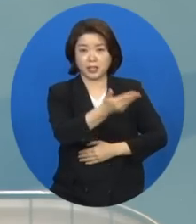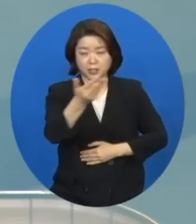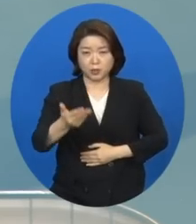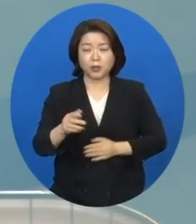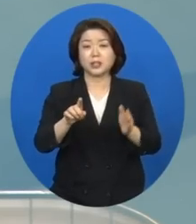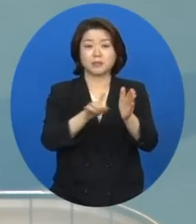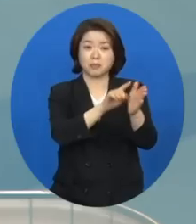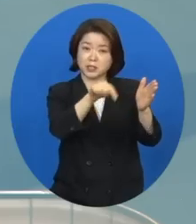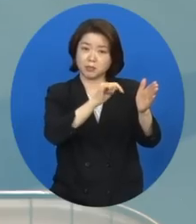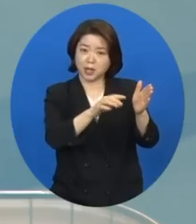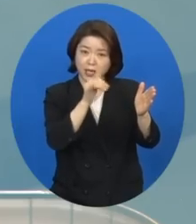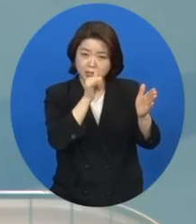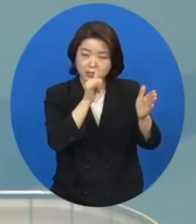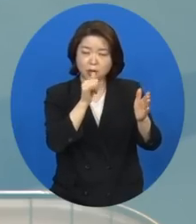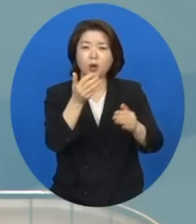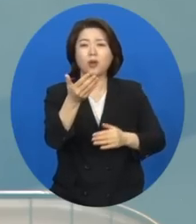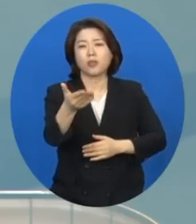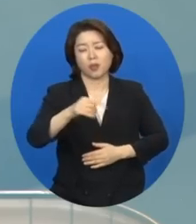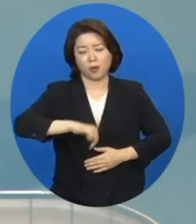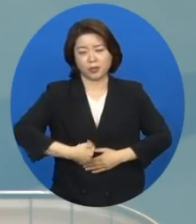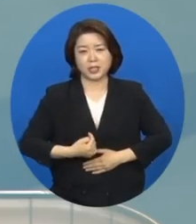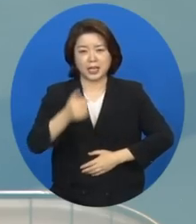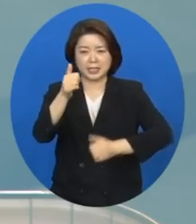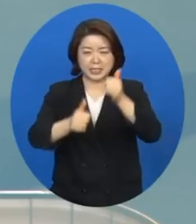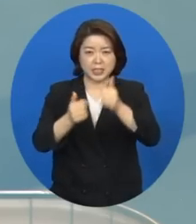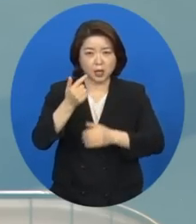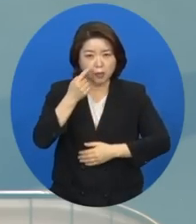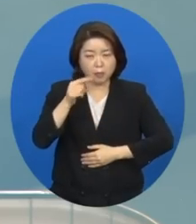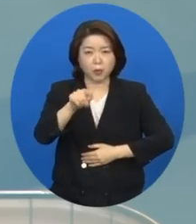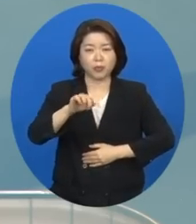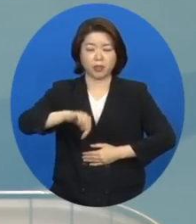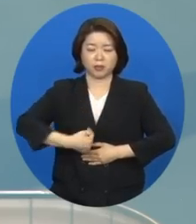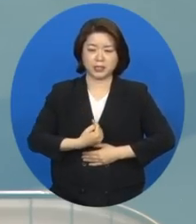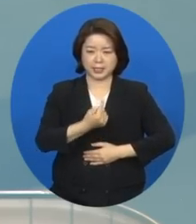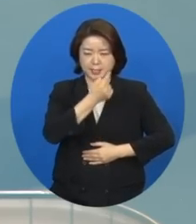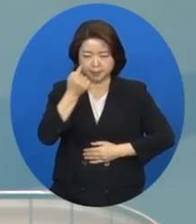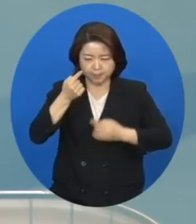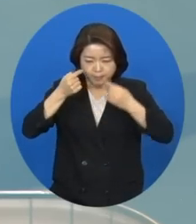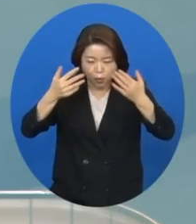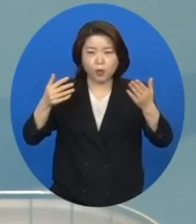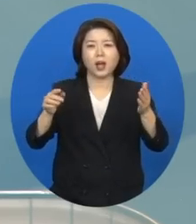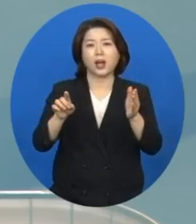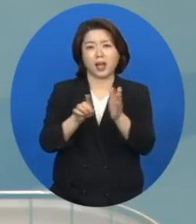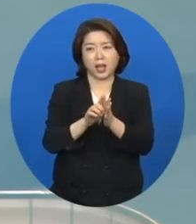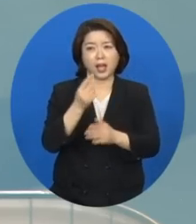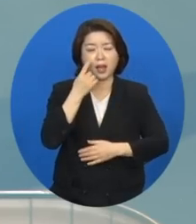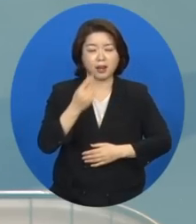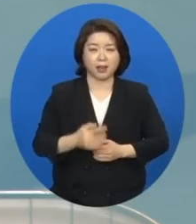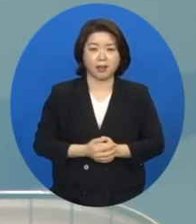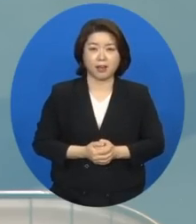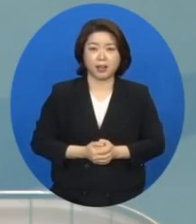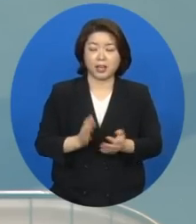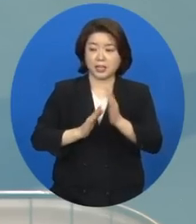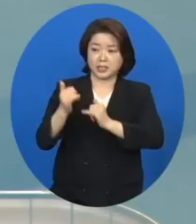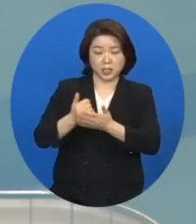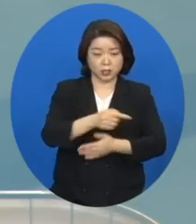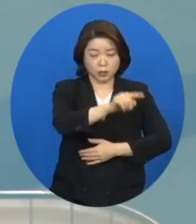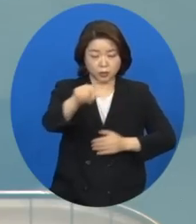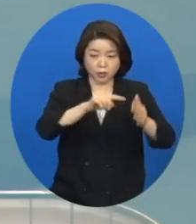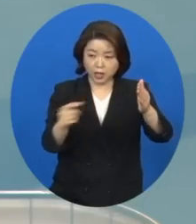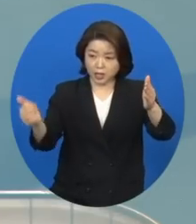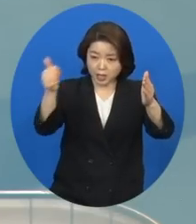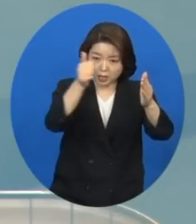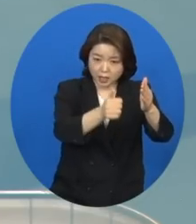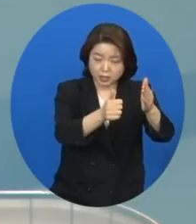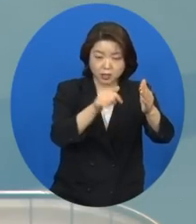있는가? 너희 자신을 시험하고 너희 자신을 확증하라. 예수 그리스도가 너희 안에 계시는 줄 너희가 스스로